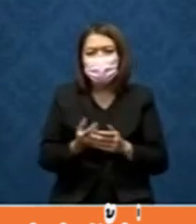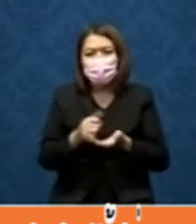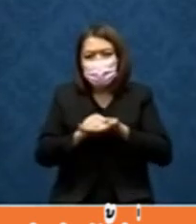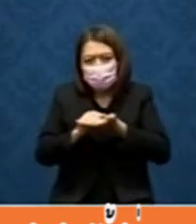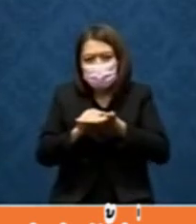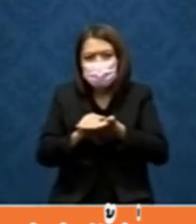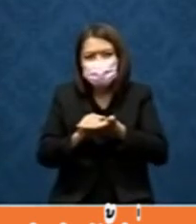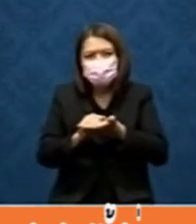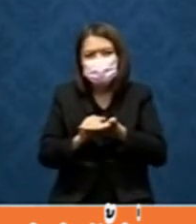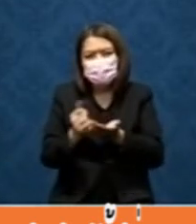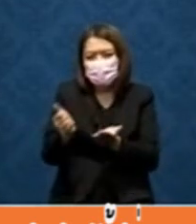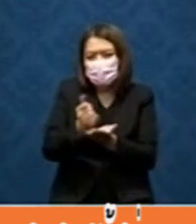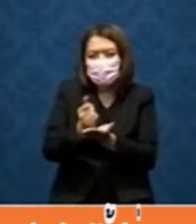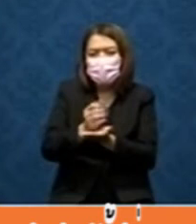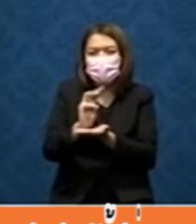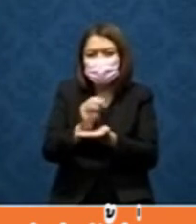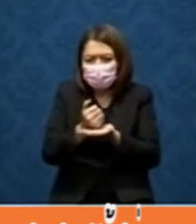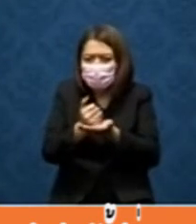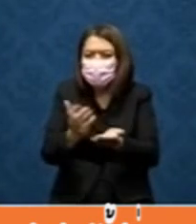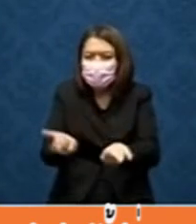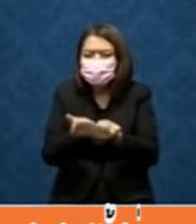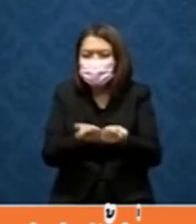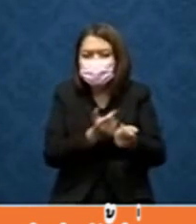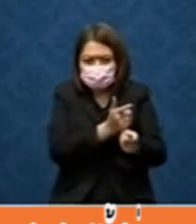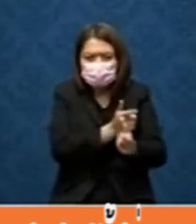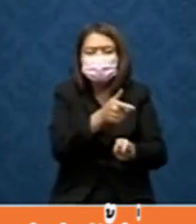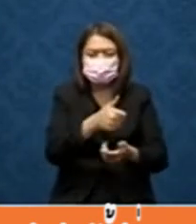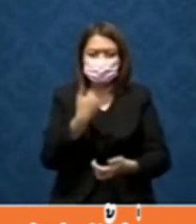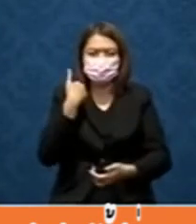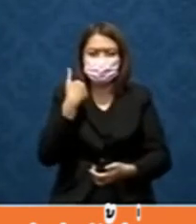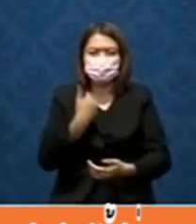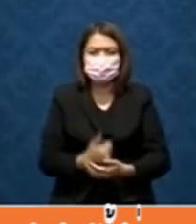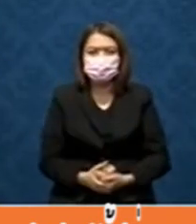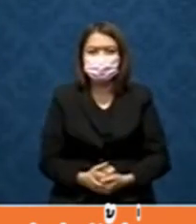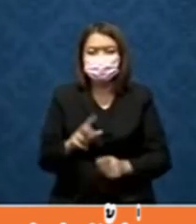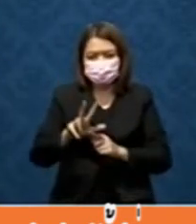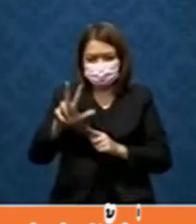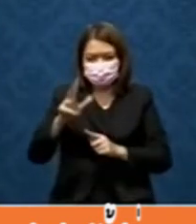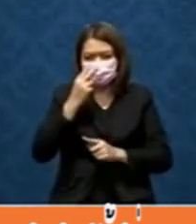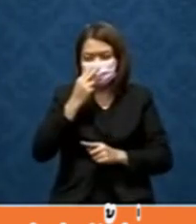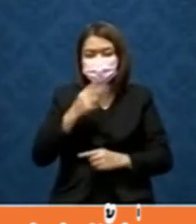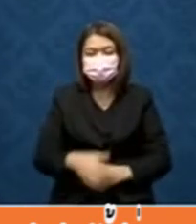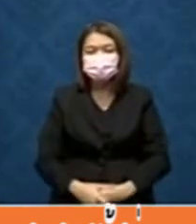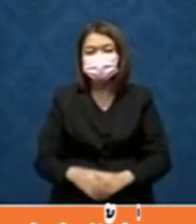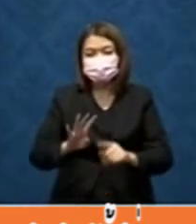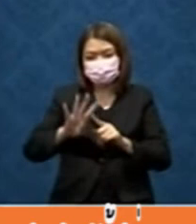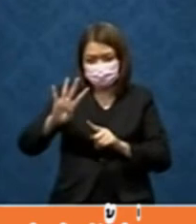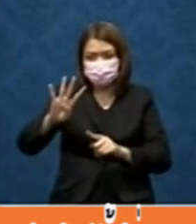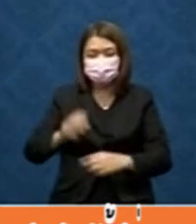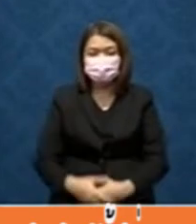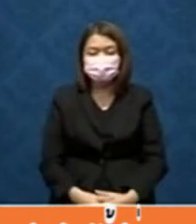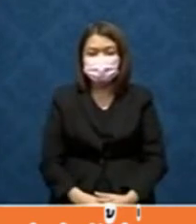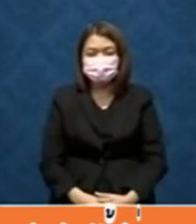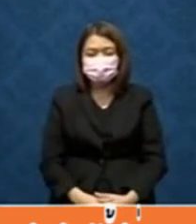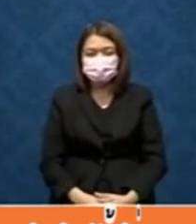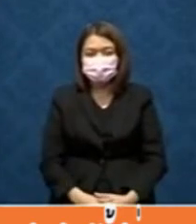เรากมีบริการที่ มมุิทธิเสนือตัวทจะรัมาดูแรปน่เป็นประเด็ที่สามครับประเดที่ 4 คร